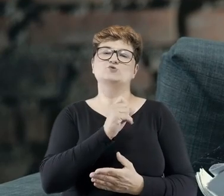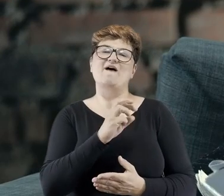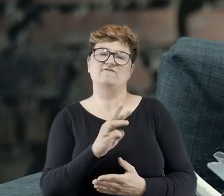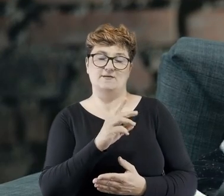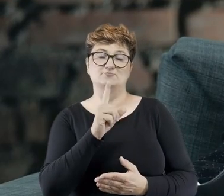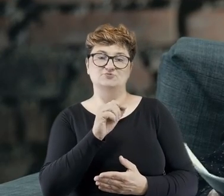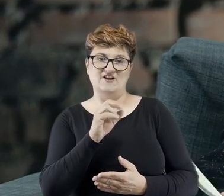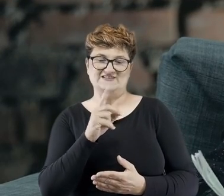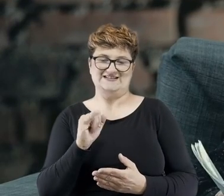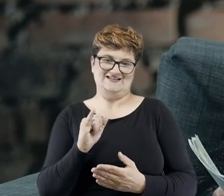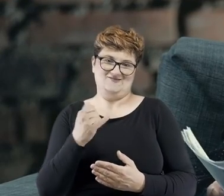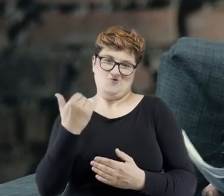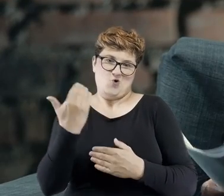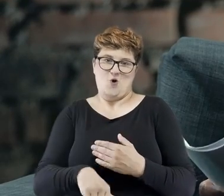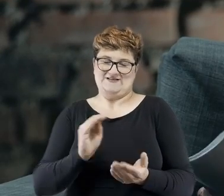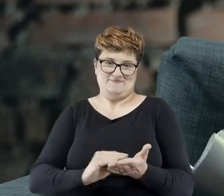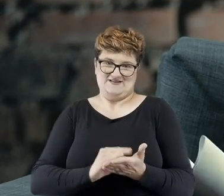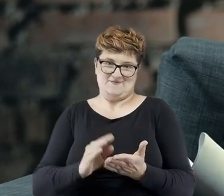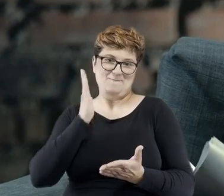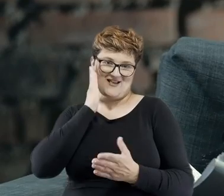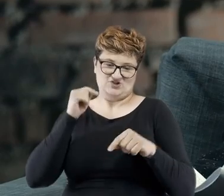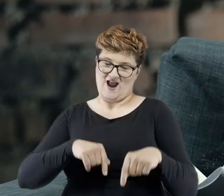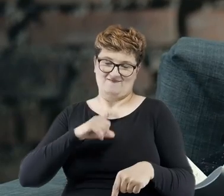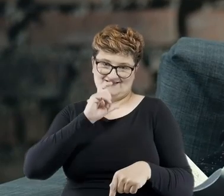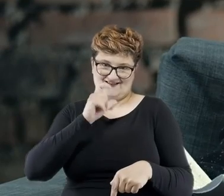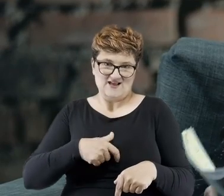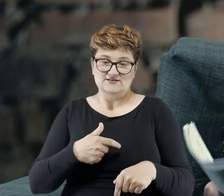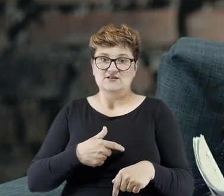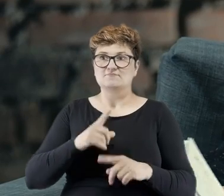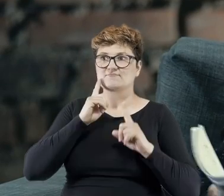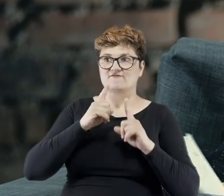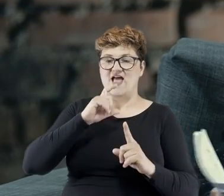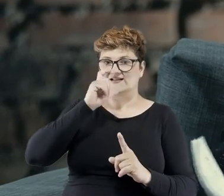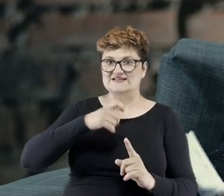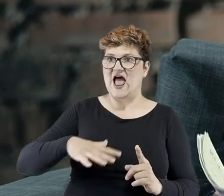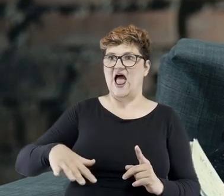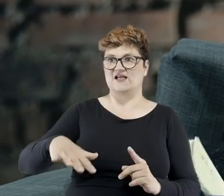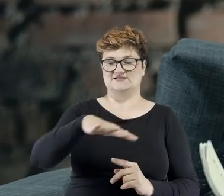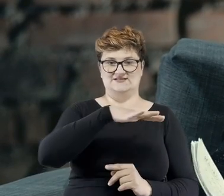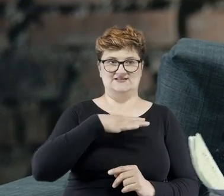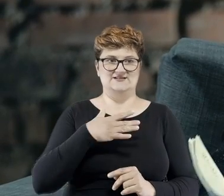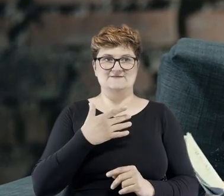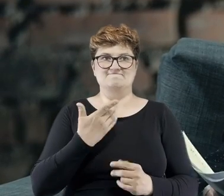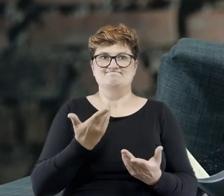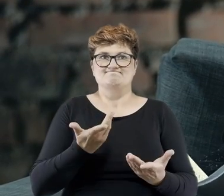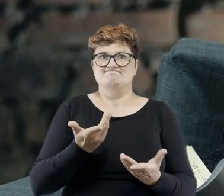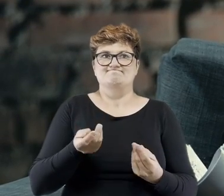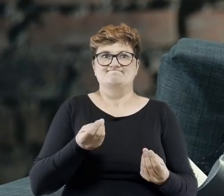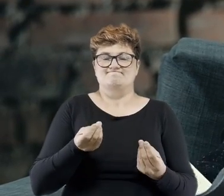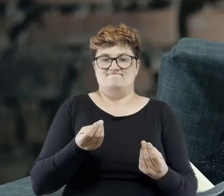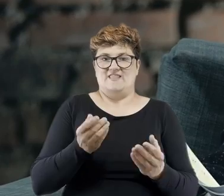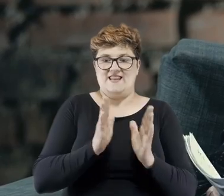Stanisława Przybyszewskiego, kiedy on już właściwie nie pisał, już kiedy mieszkał w Gdańsku, to właściwie Gdańsk był pod tym względem takiej